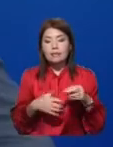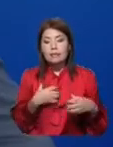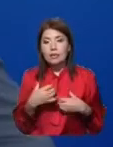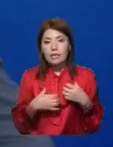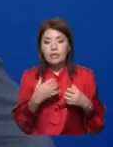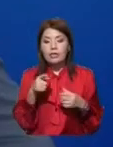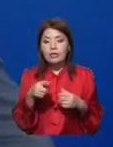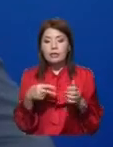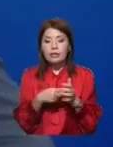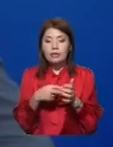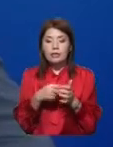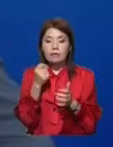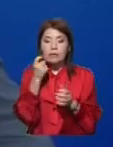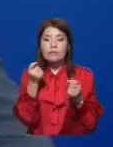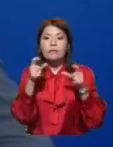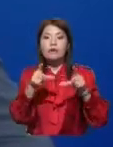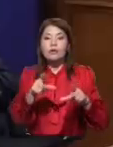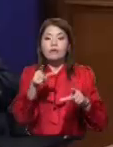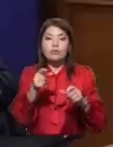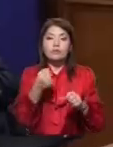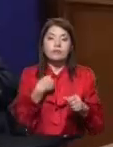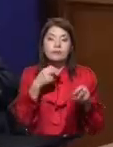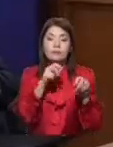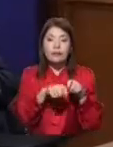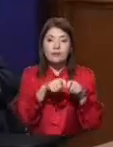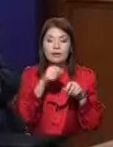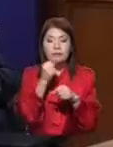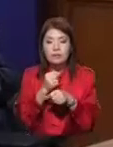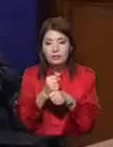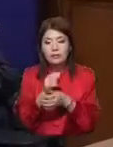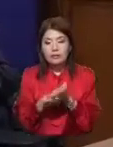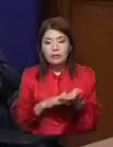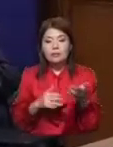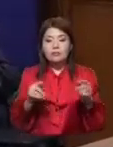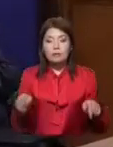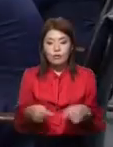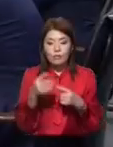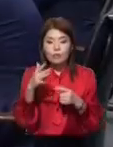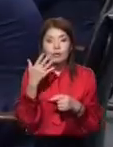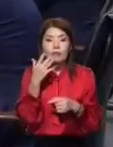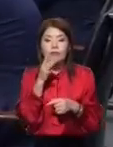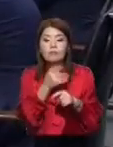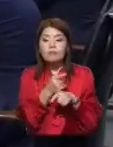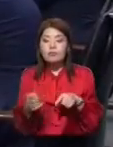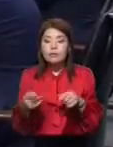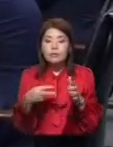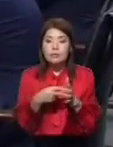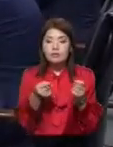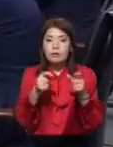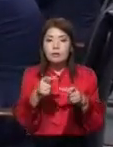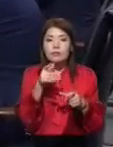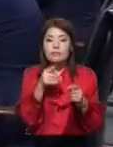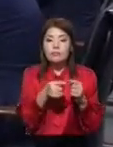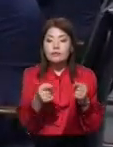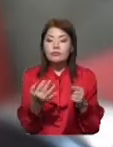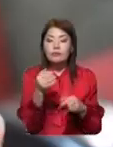повышение цен на яйца. С этим сейчас мы работаем. Журналисты спросили у Жумангарина, до какого значения будут дорожать яйца, и